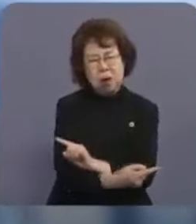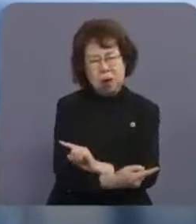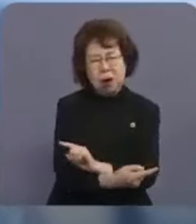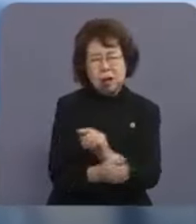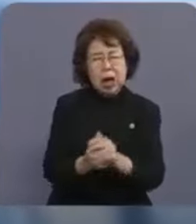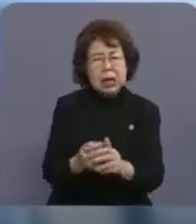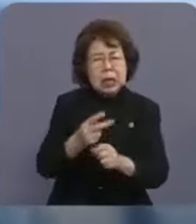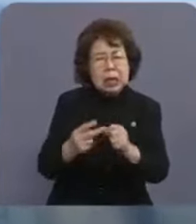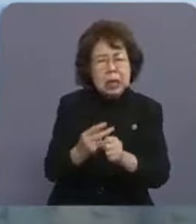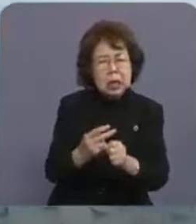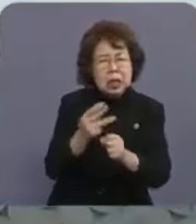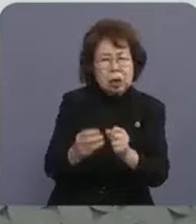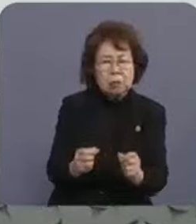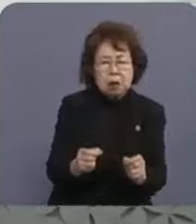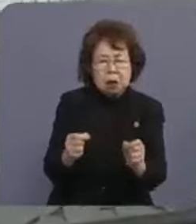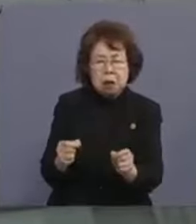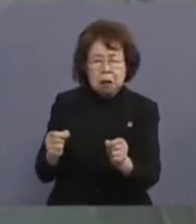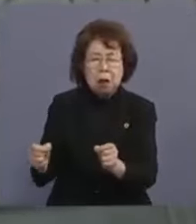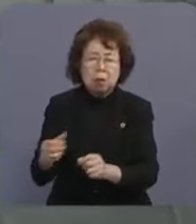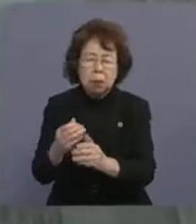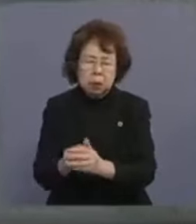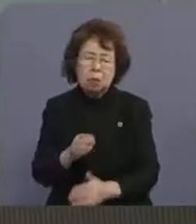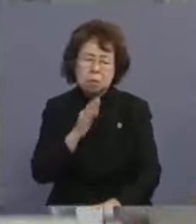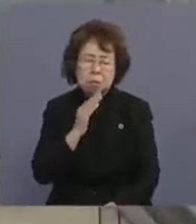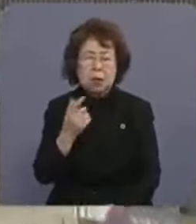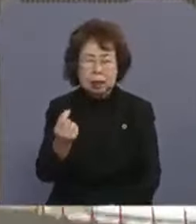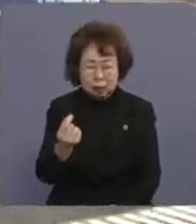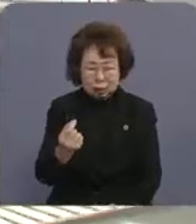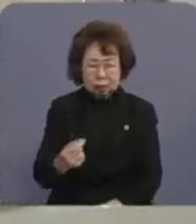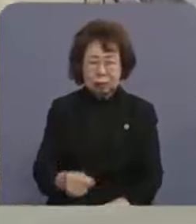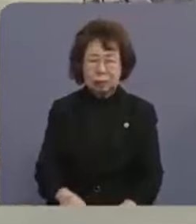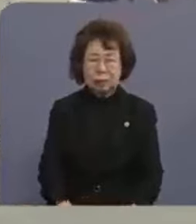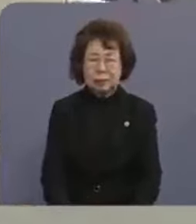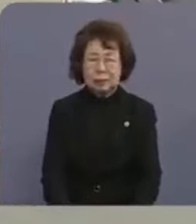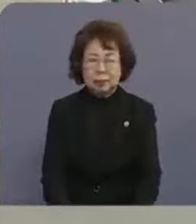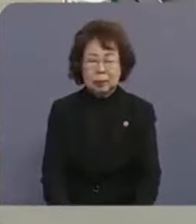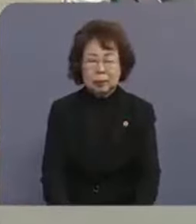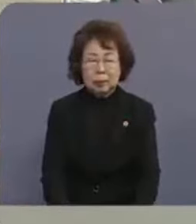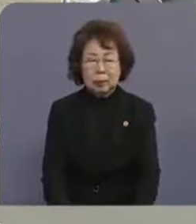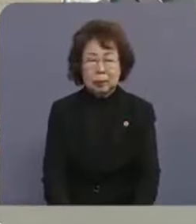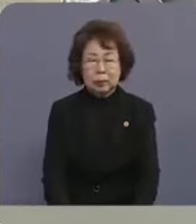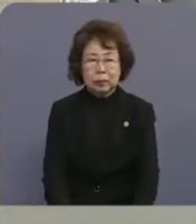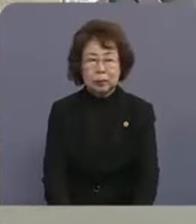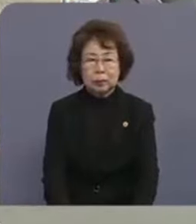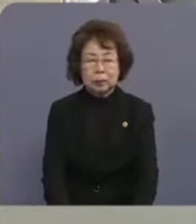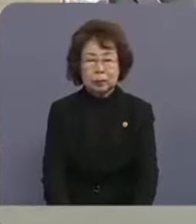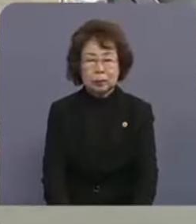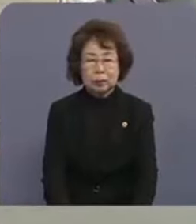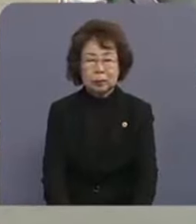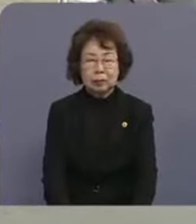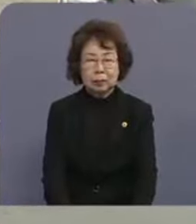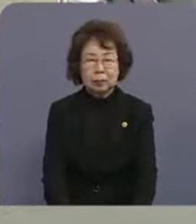2, 3년 완공 시기 지연이 불가피할 것으로 보입니다. KBS 뉴스 최재훈입니다.